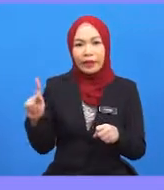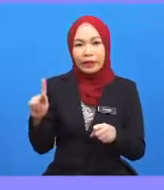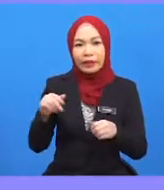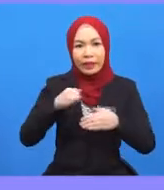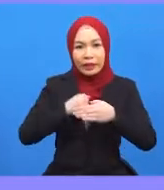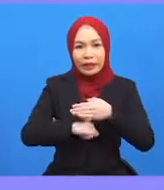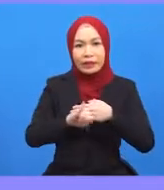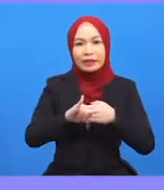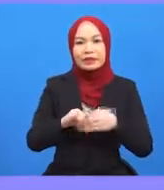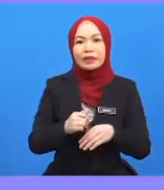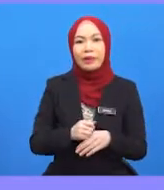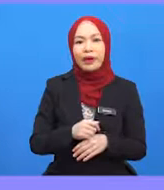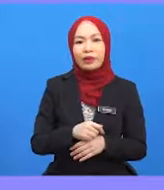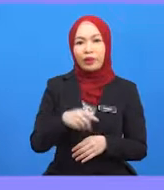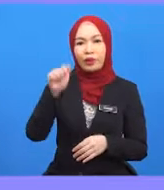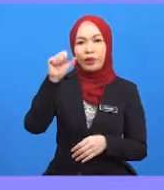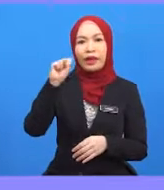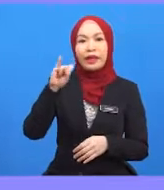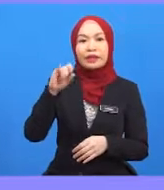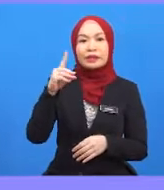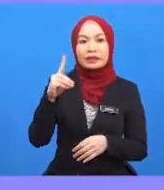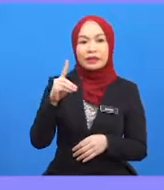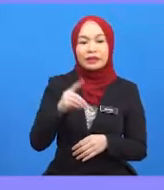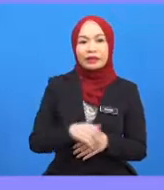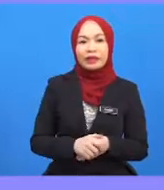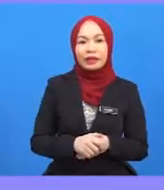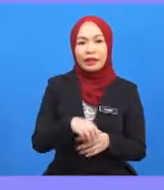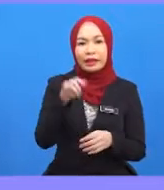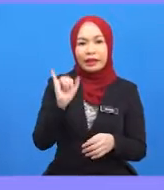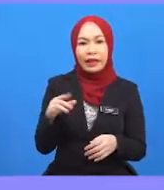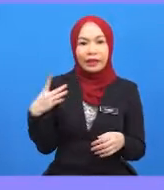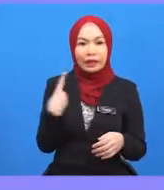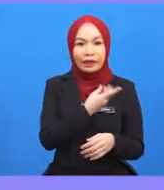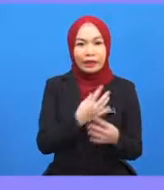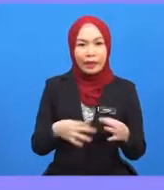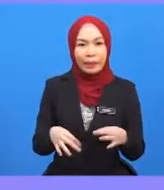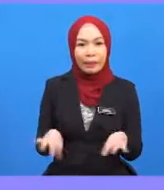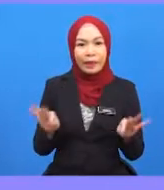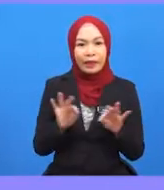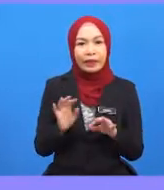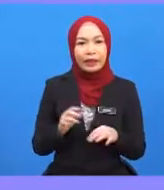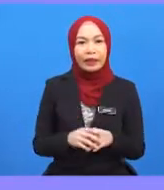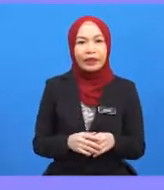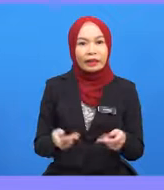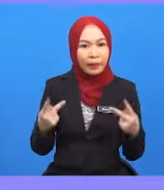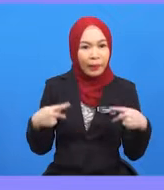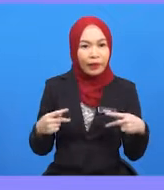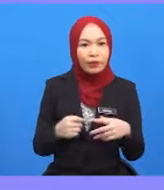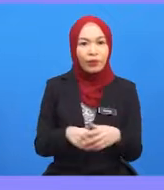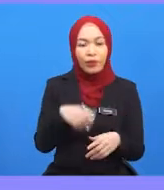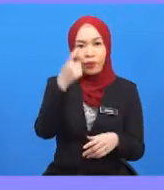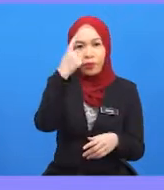diperlukan secara tepat bagi menetralkan isi padu tertentu sesuatu alkali atau sebaliknya